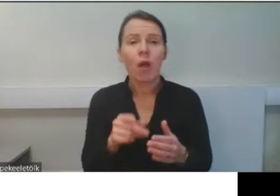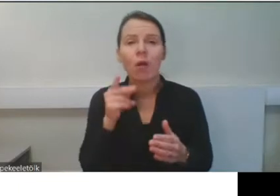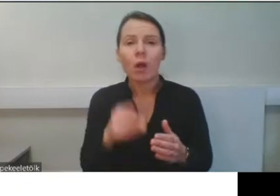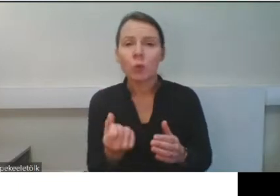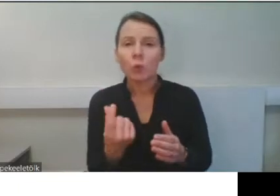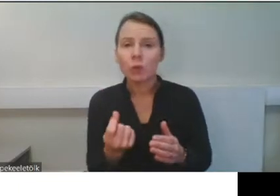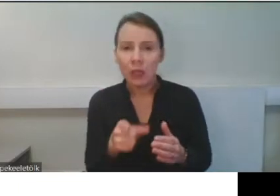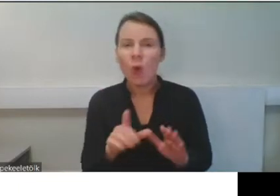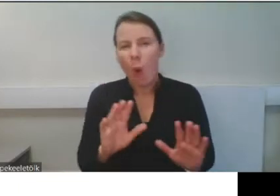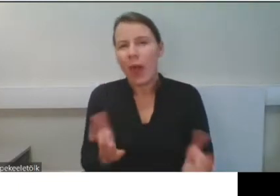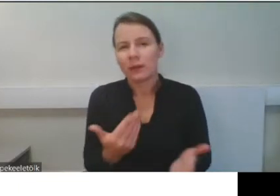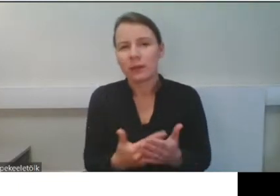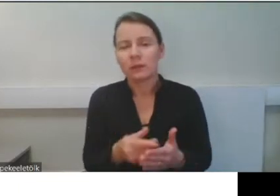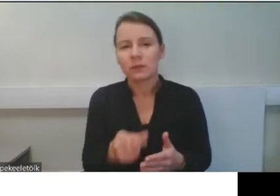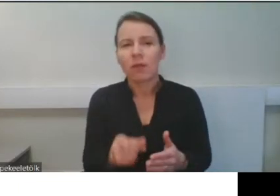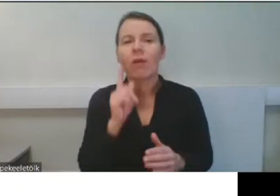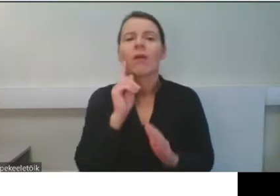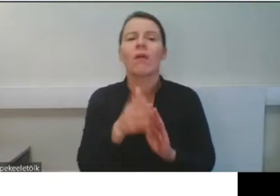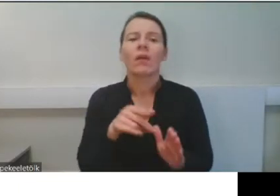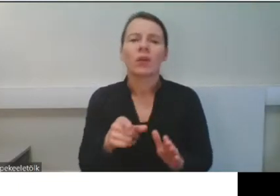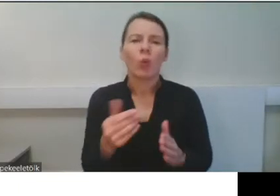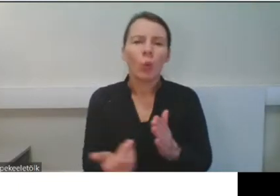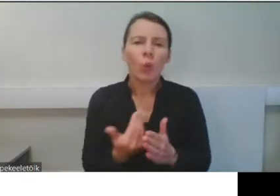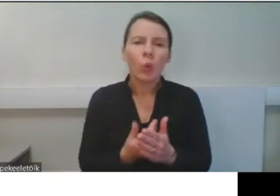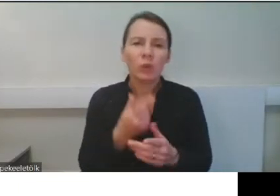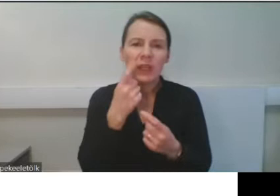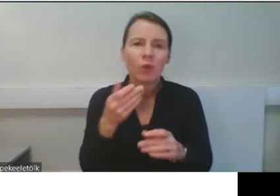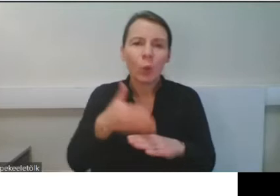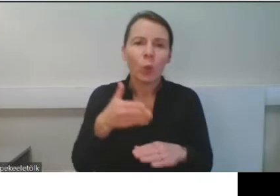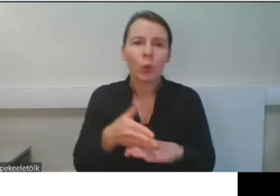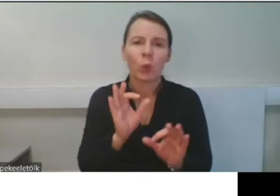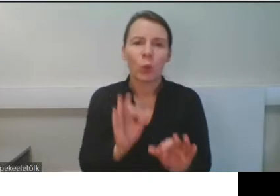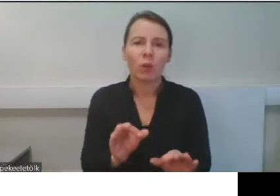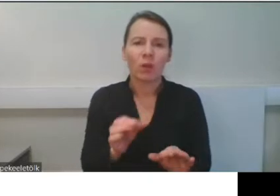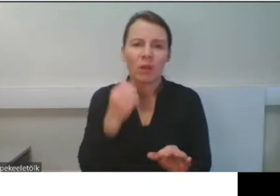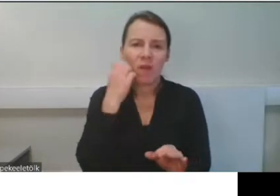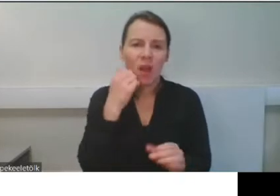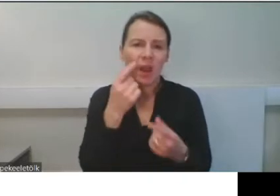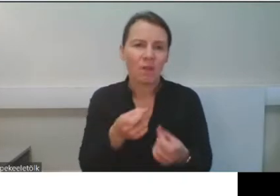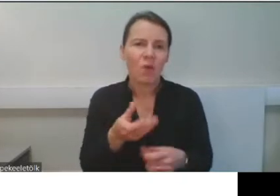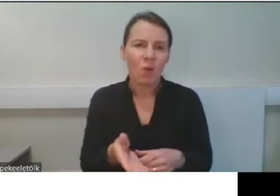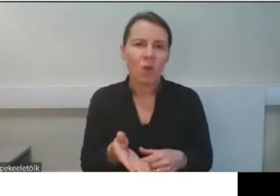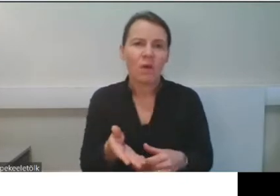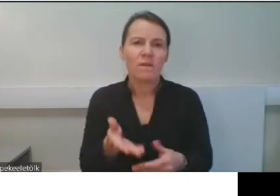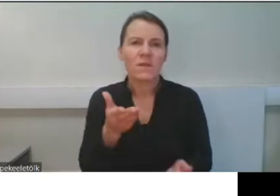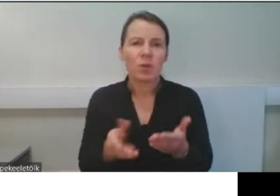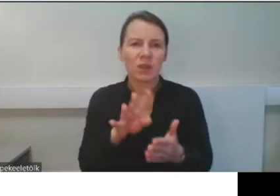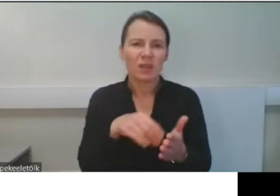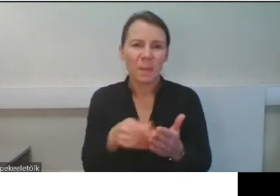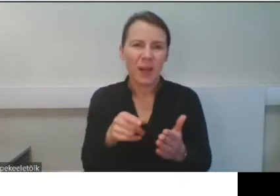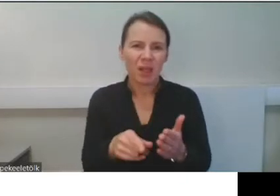siis tegevuspiiranguga või puuetega inimeste gruppide puhul , et seda ka siis kogu Eestis kokku . aga